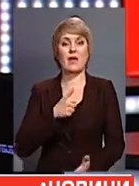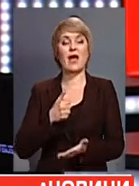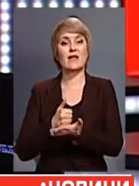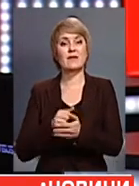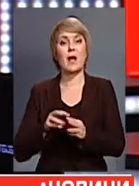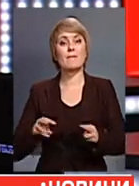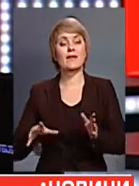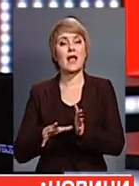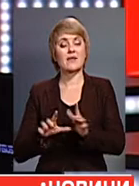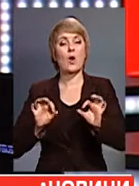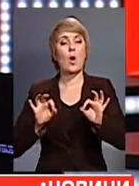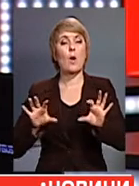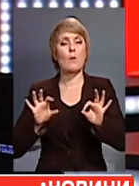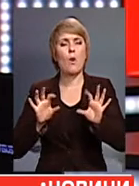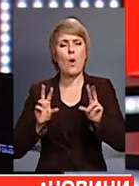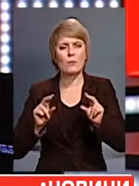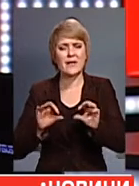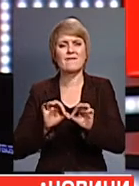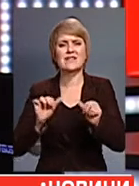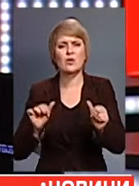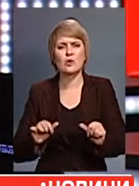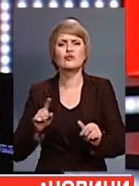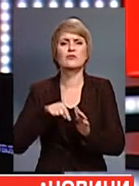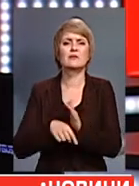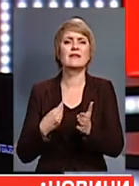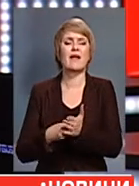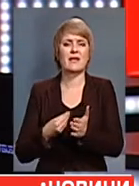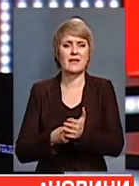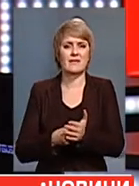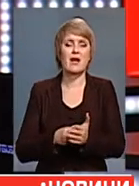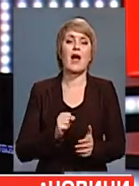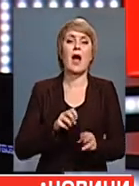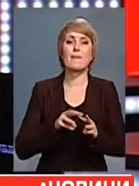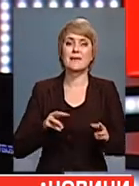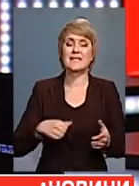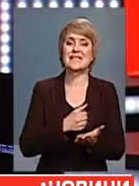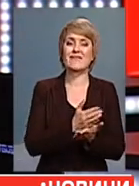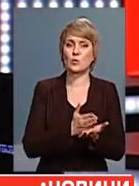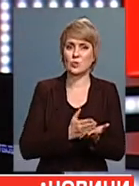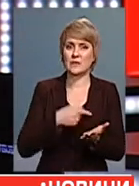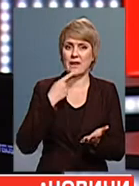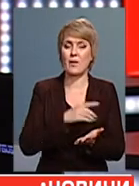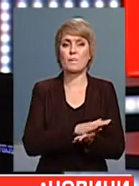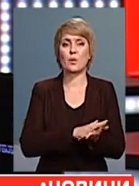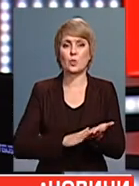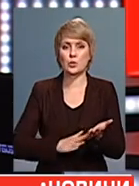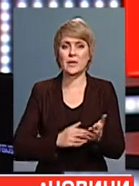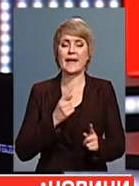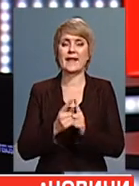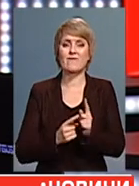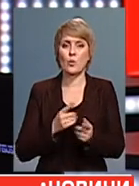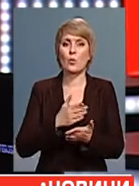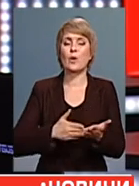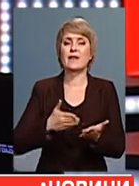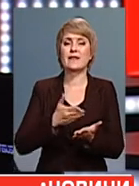з формуванням тарифів. Глава Мінфіну з проблемами ДФС, а міністр інфраструктури запевнив, що продовжить реформу децентралізації